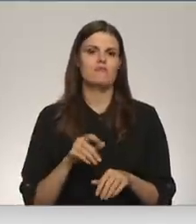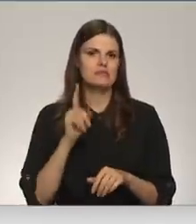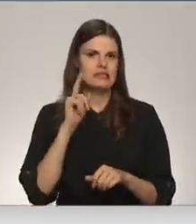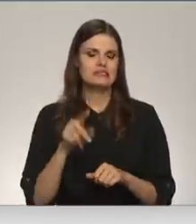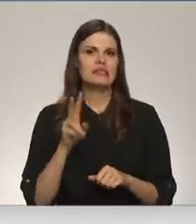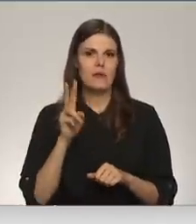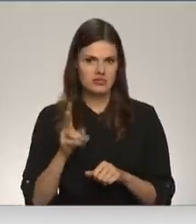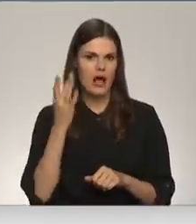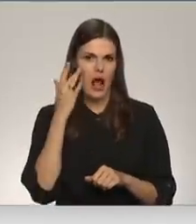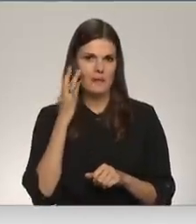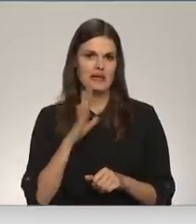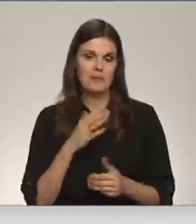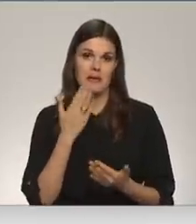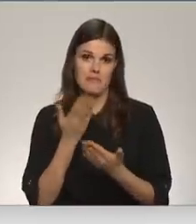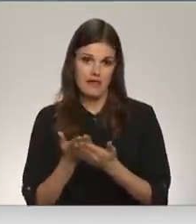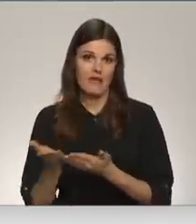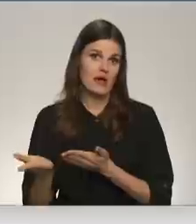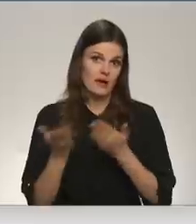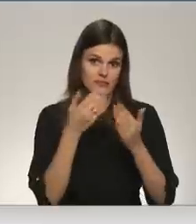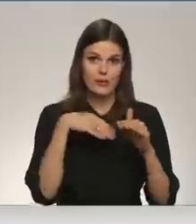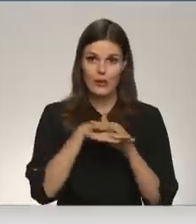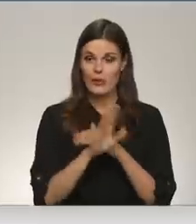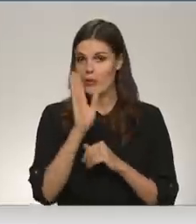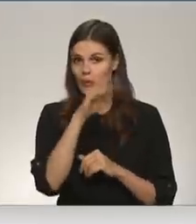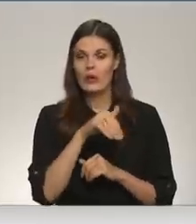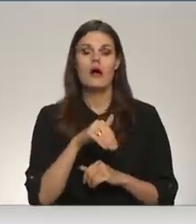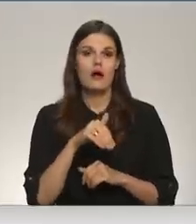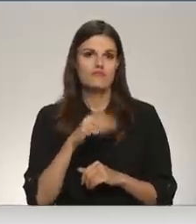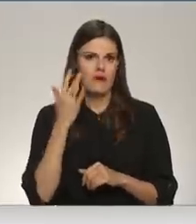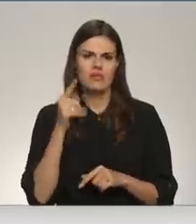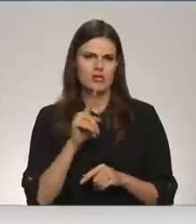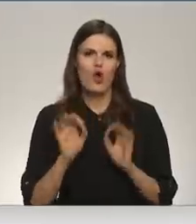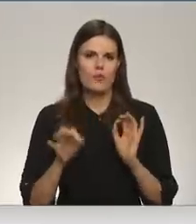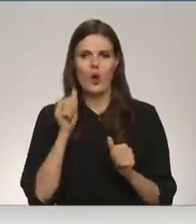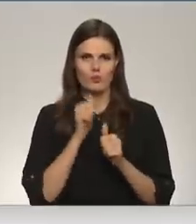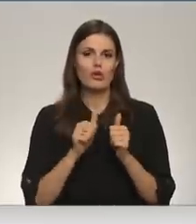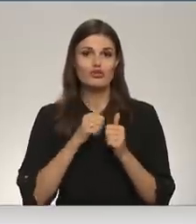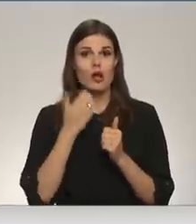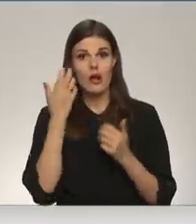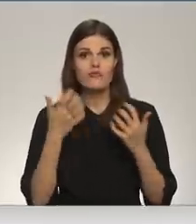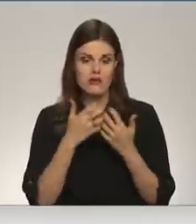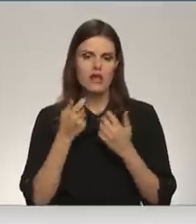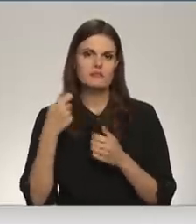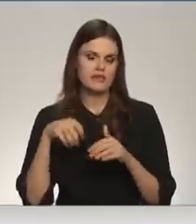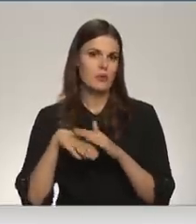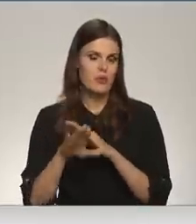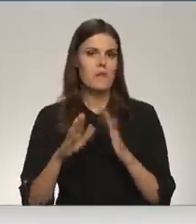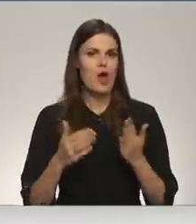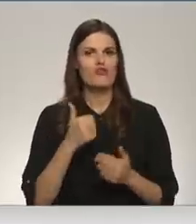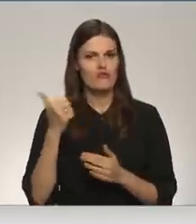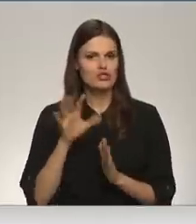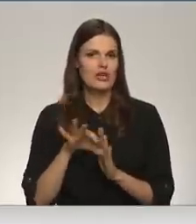ASV piedāvāja patvērumu prezidentam, kas ir arī normāla praksa citreiz šāda kara darbībās, viņš izvēlējas ir